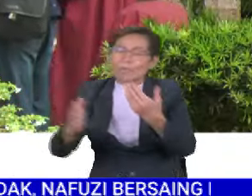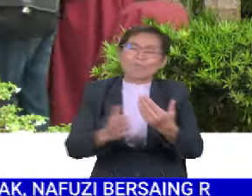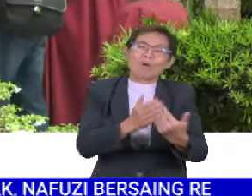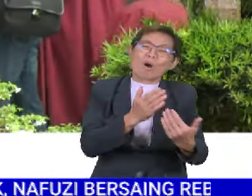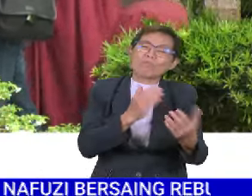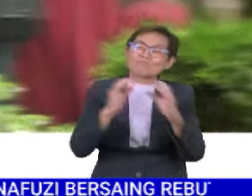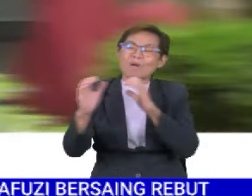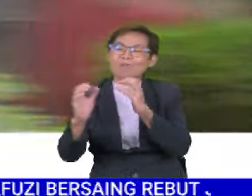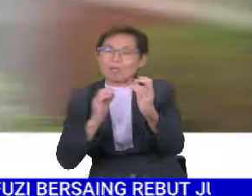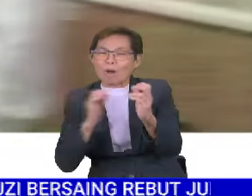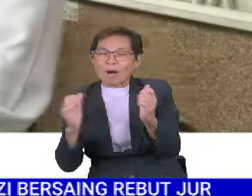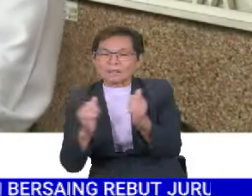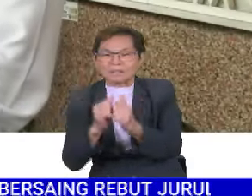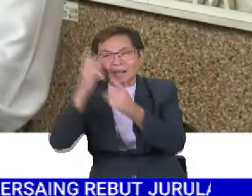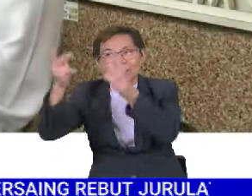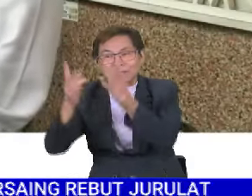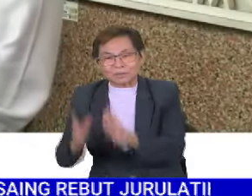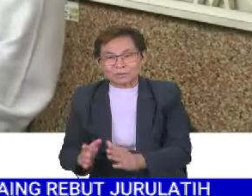memudahkan komunikasi.